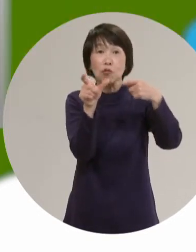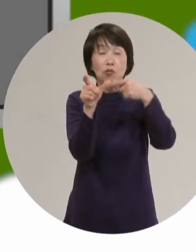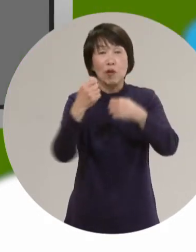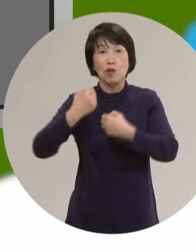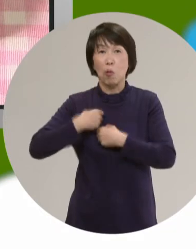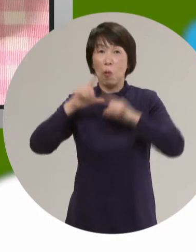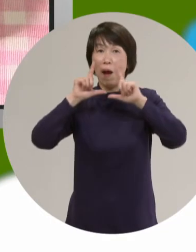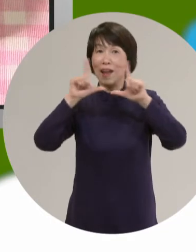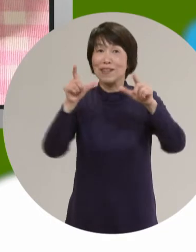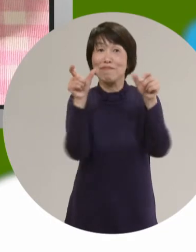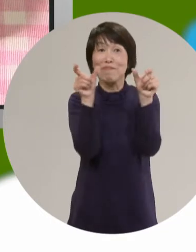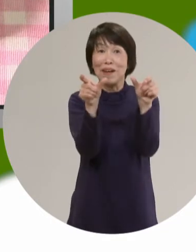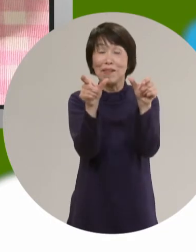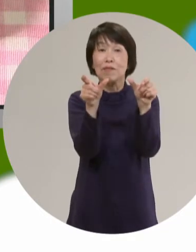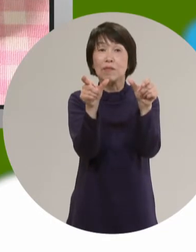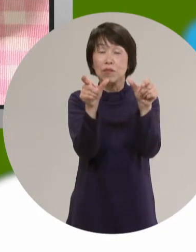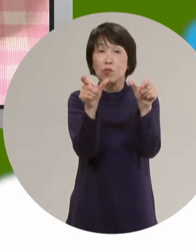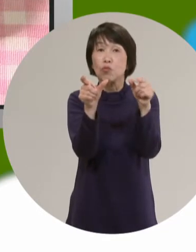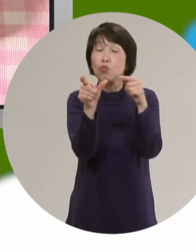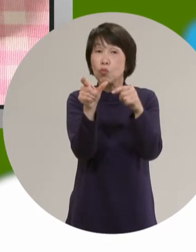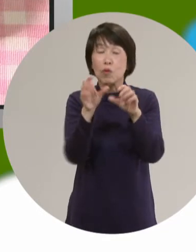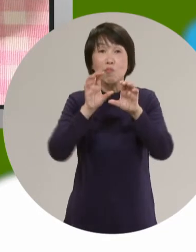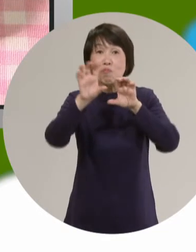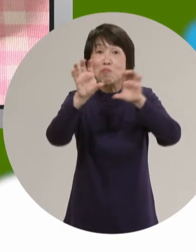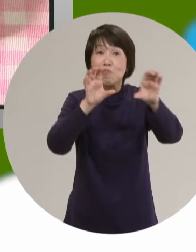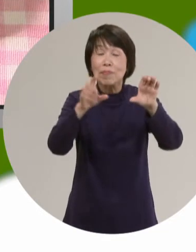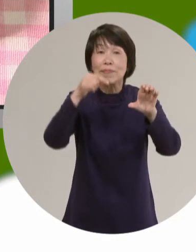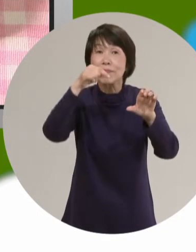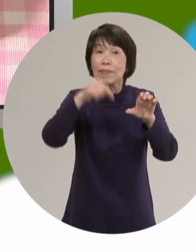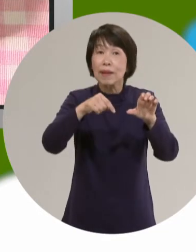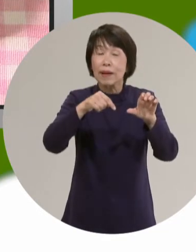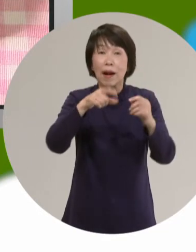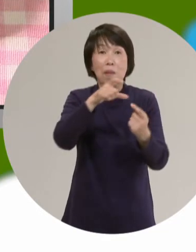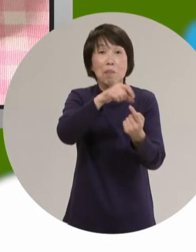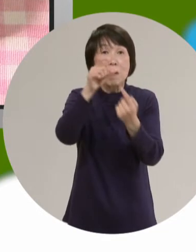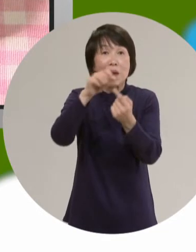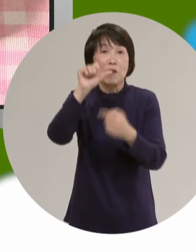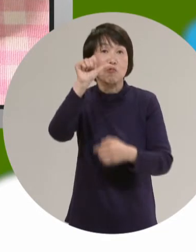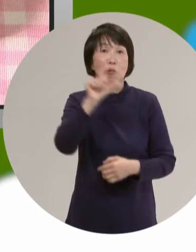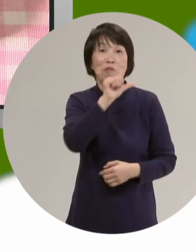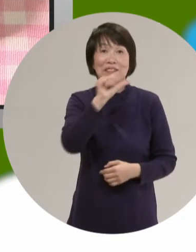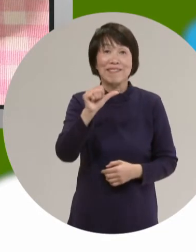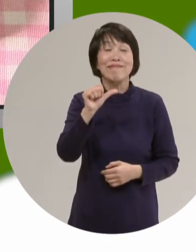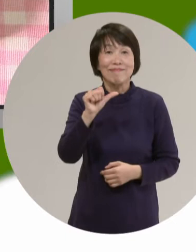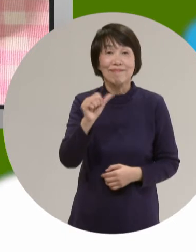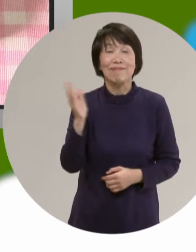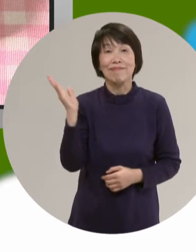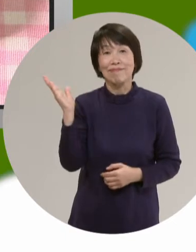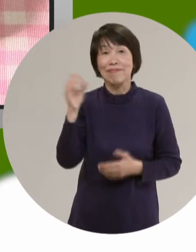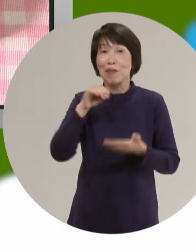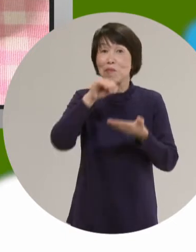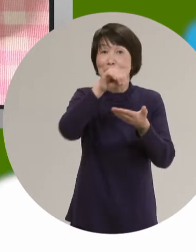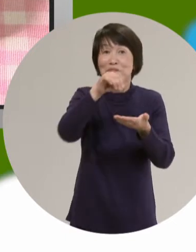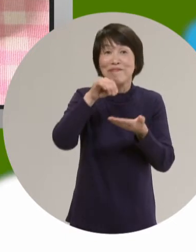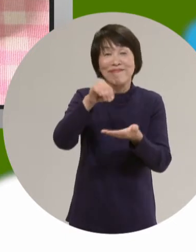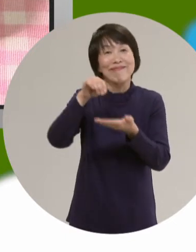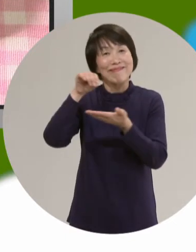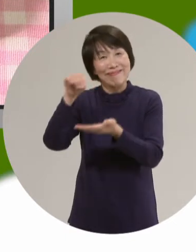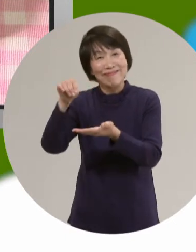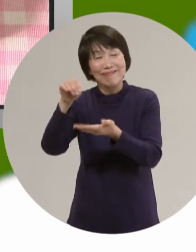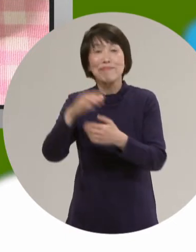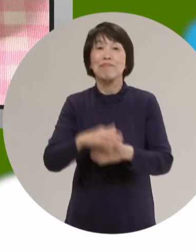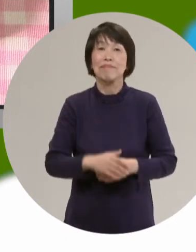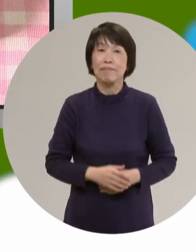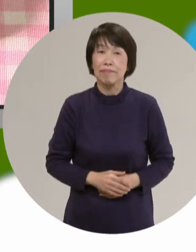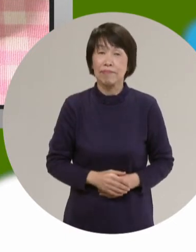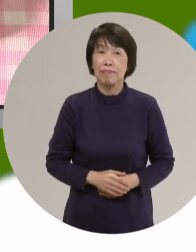兵庫発信、ハッシュタグをつけて SNS に投稿していただいた中からご覧の商品を5人に